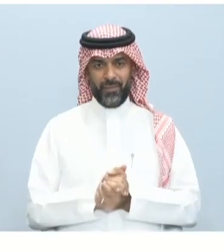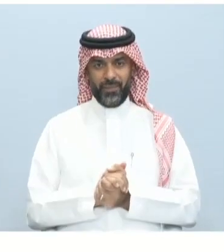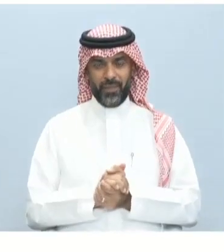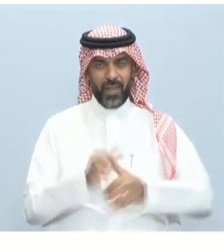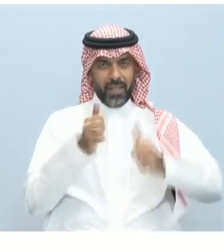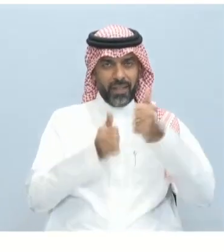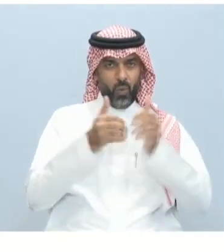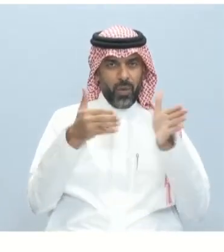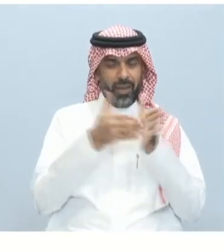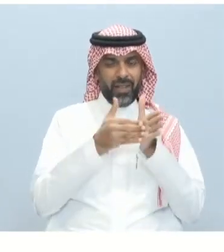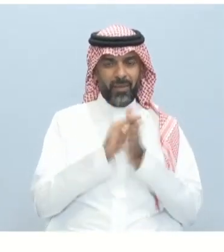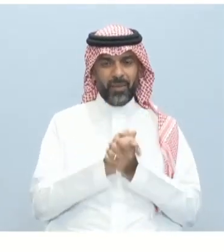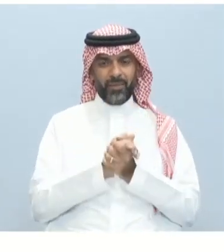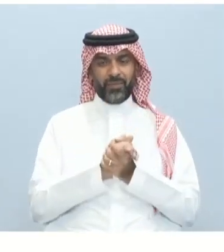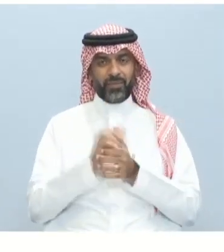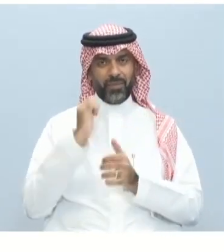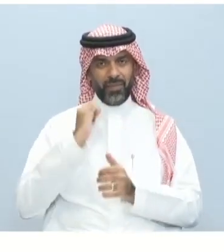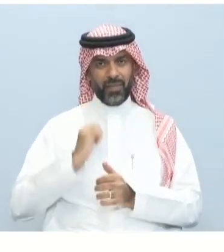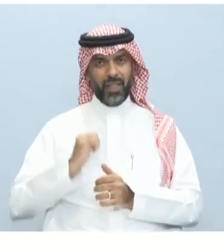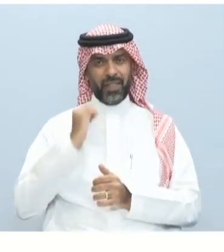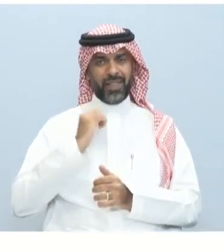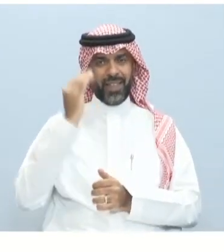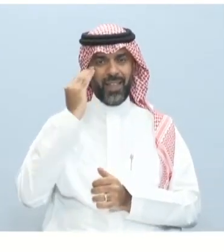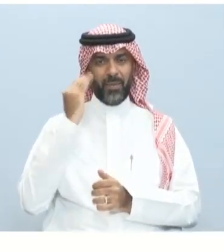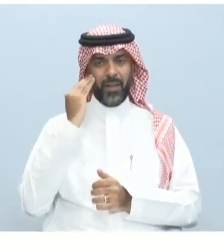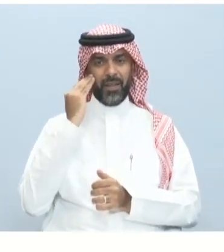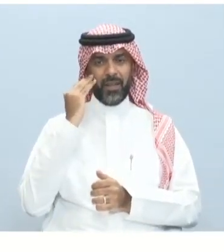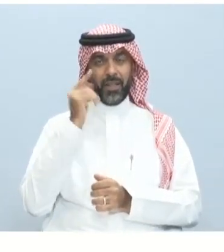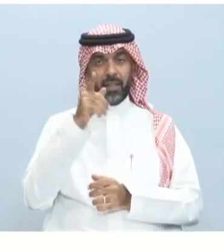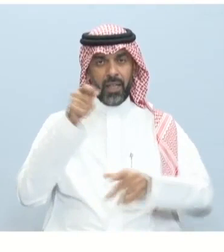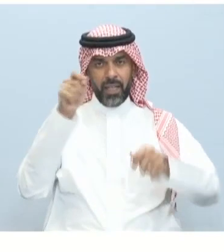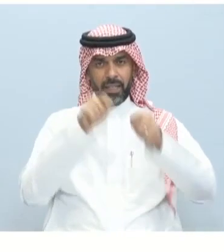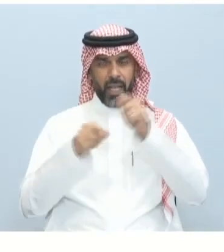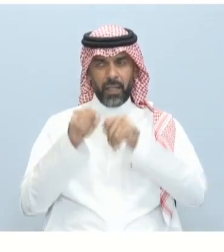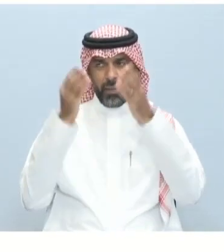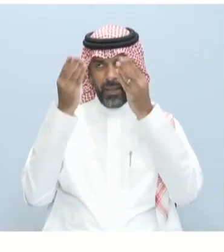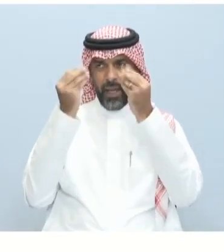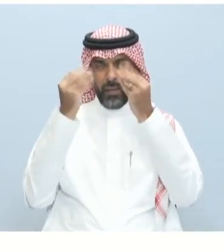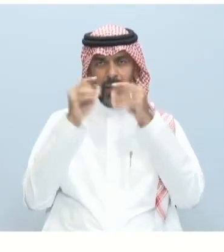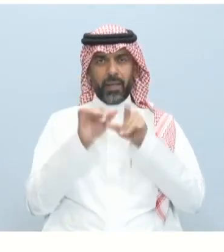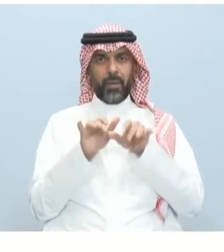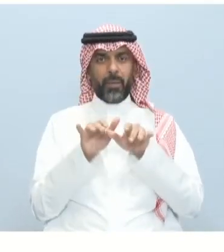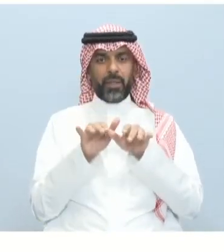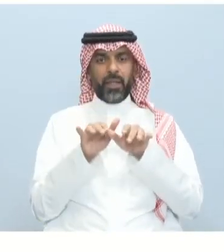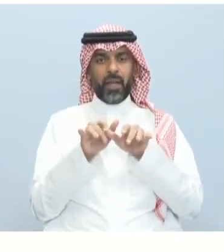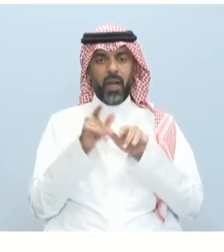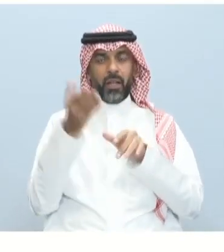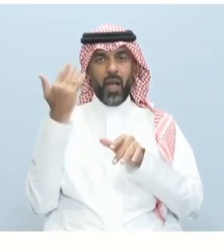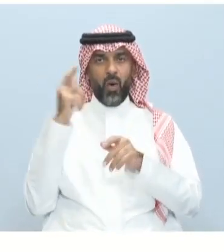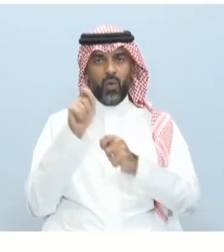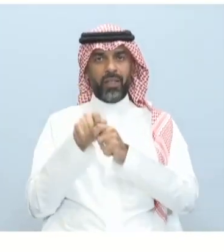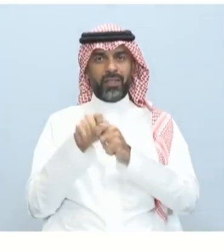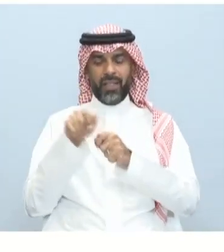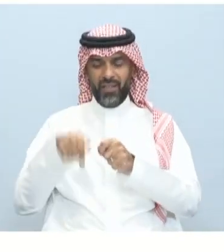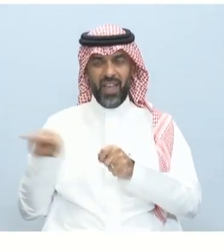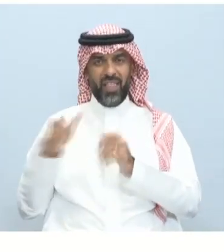تقويم ختامي، عزيزي الطالب، عزيزتي الطالبة، استخدم التعليمات البرمجية التي أنشأتها في